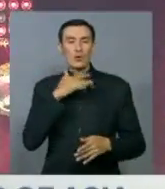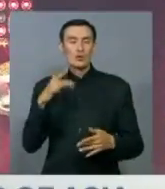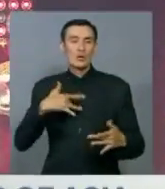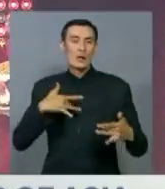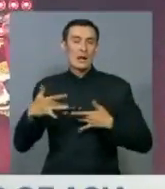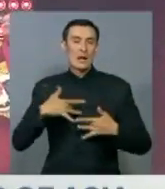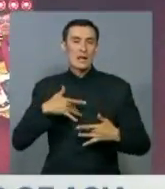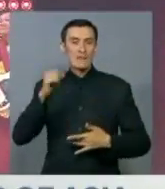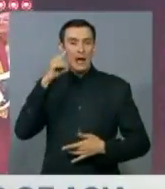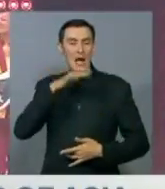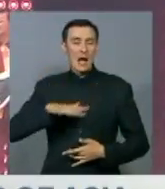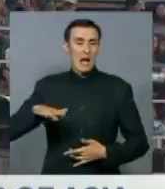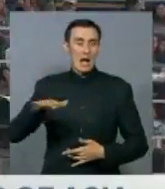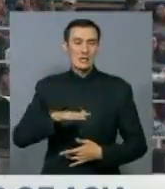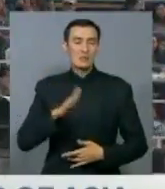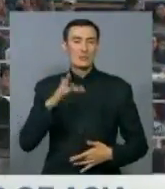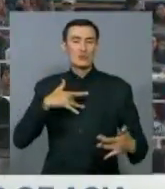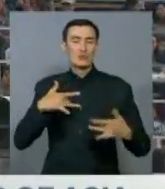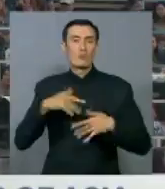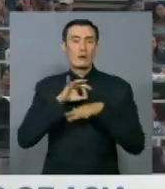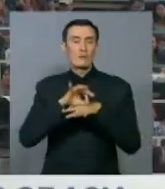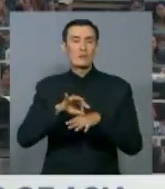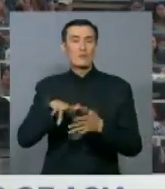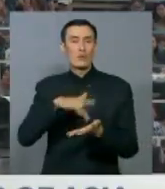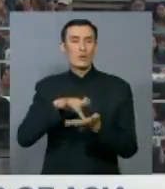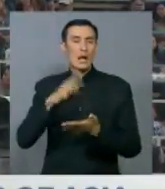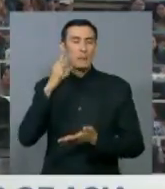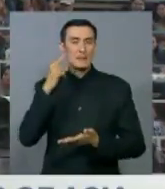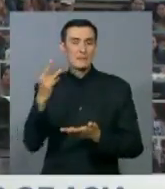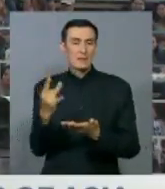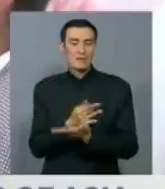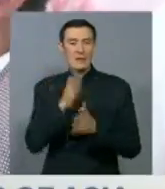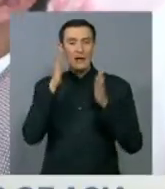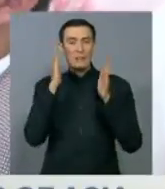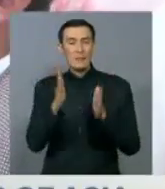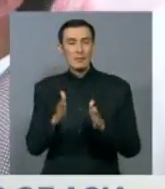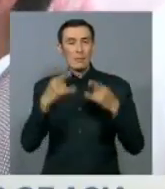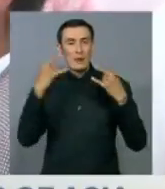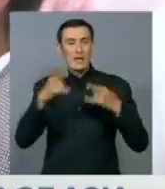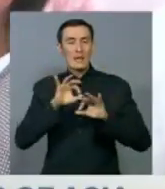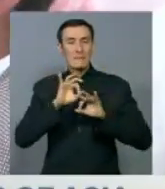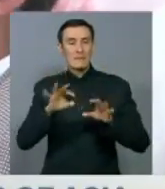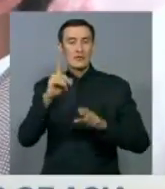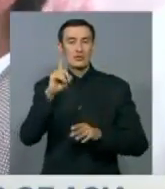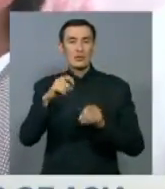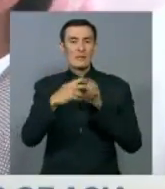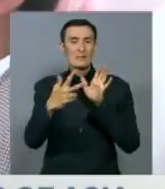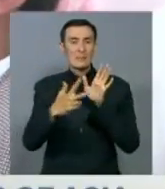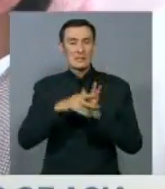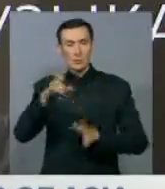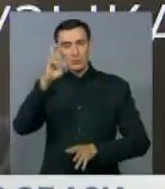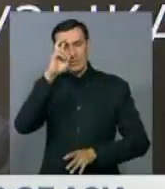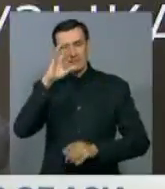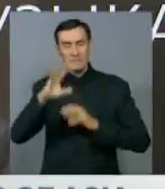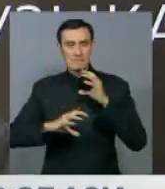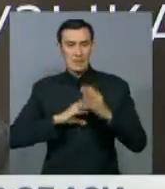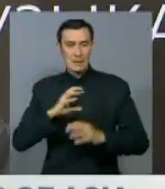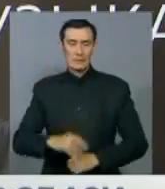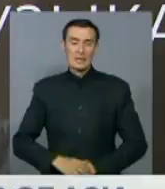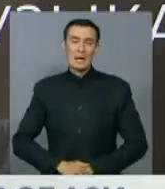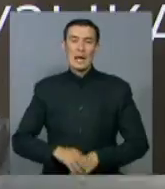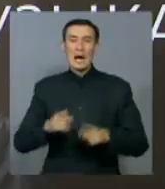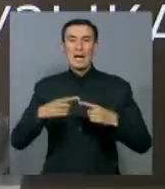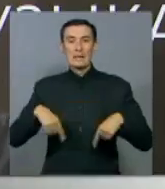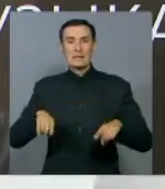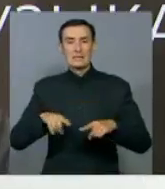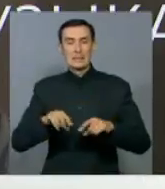of Asia. Грандиозное шоу проходит в Алматы впервые. В прямом эфире его увидят 118 стран земного шара. Организаторы,